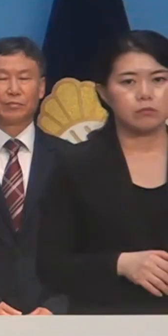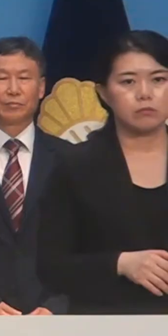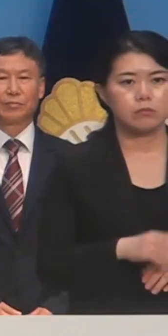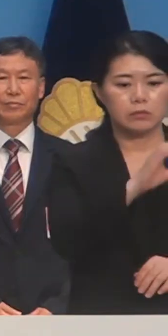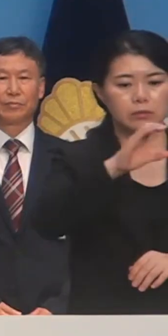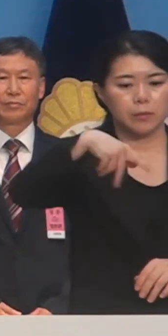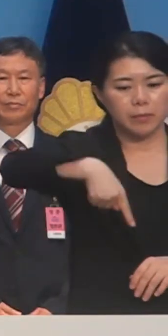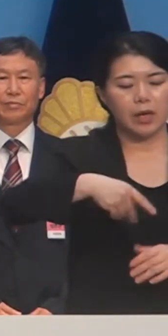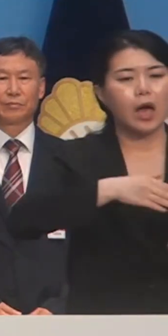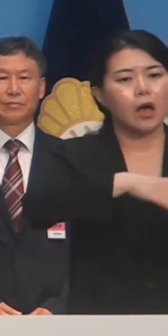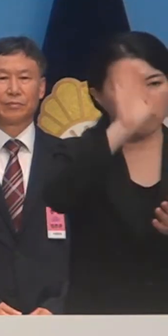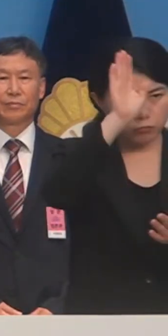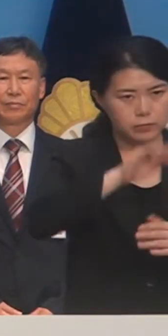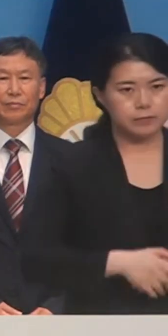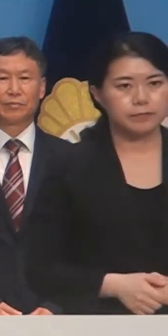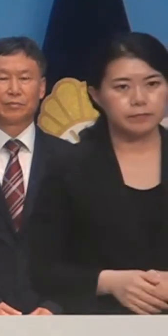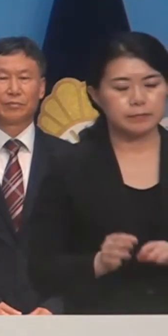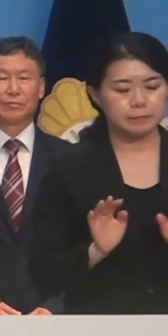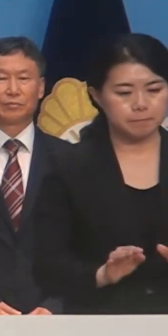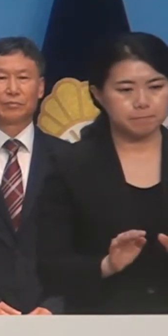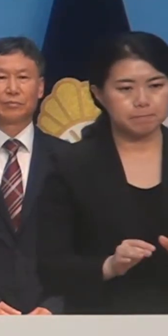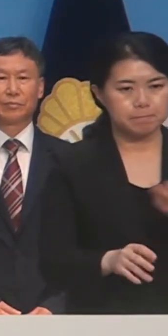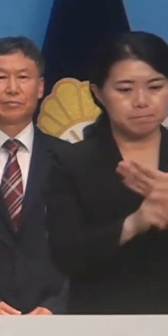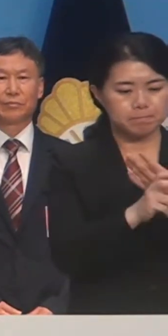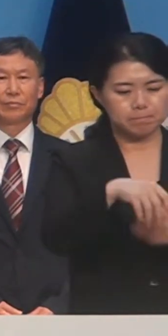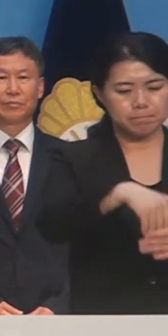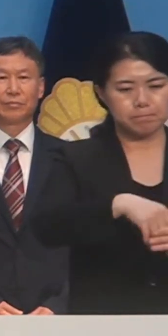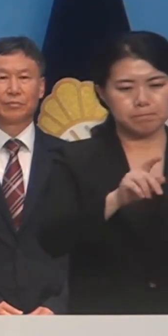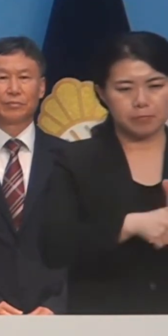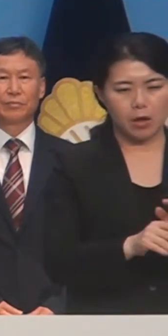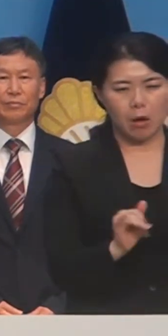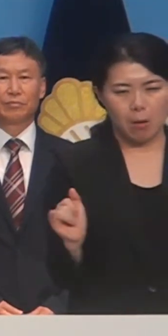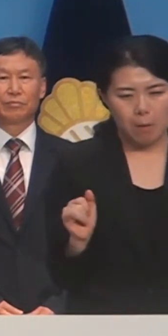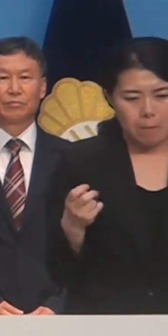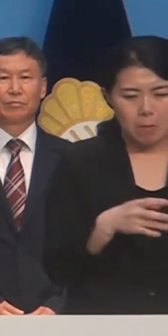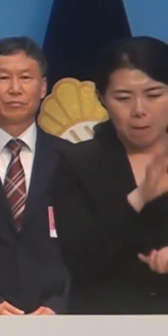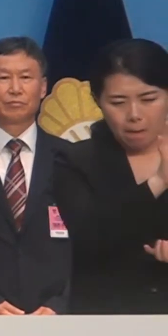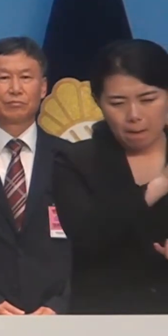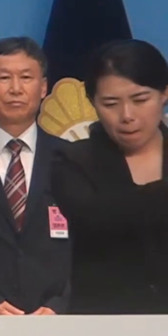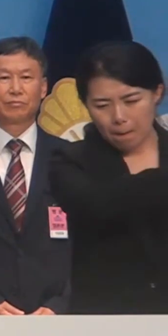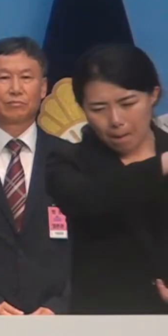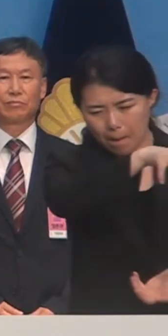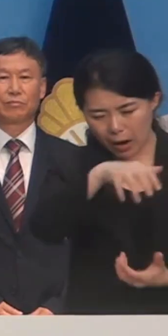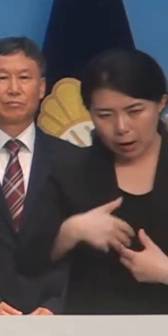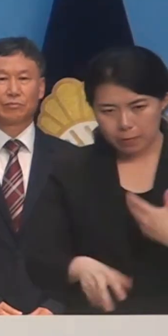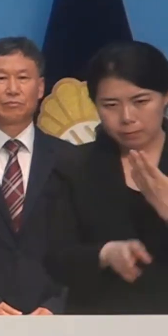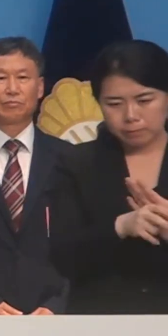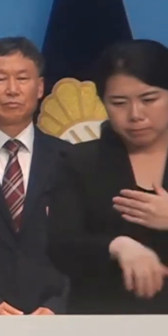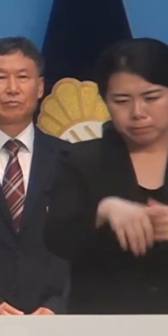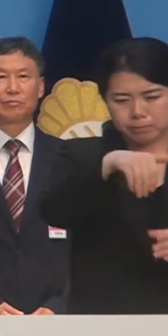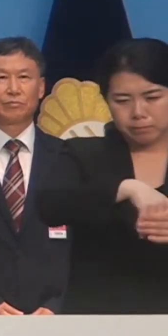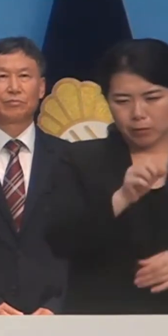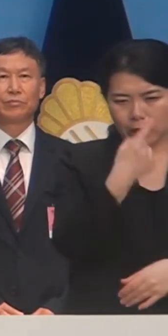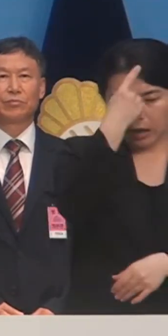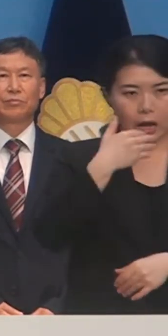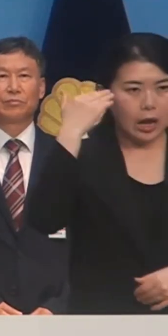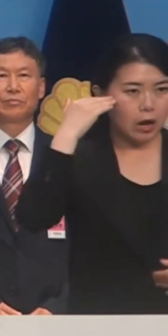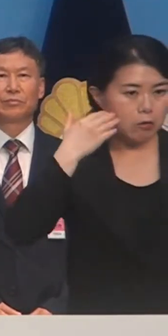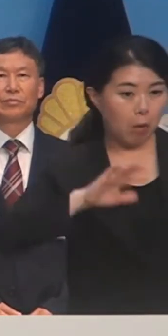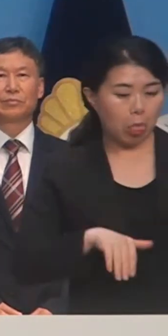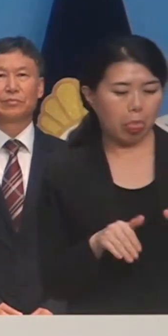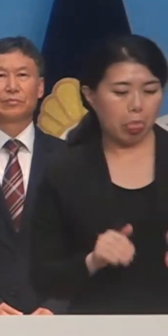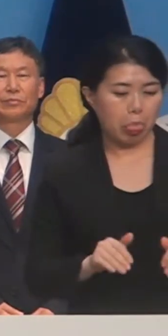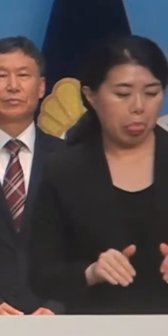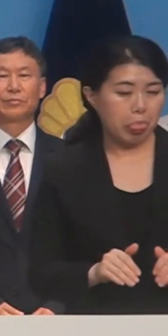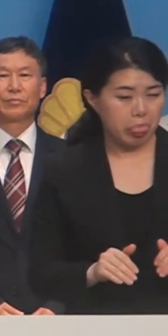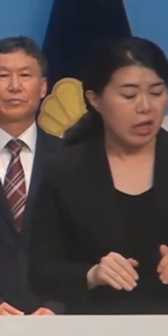특히 부정선거의 배후에서 막대한 자금과 인원을 동원하여 부정선거를 통해 한국을